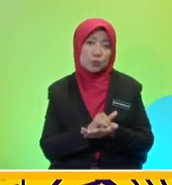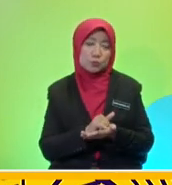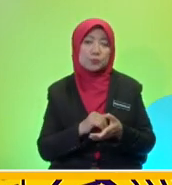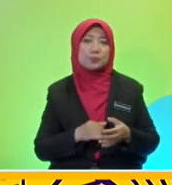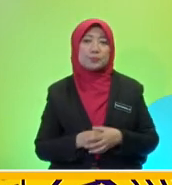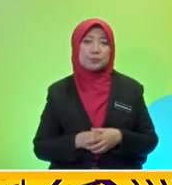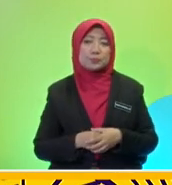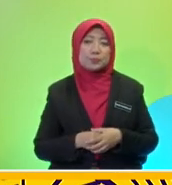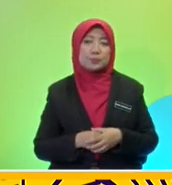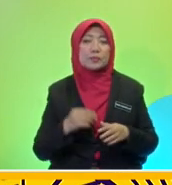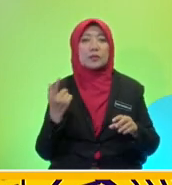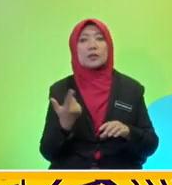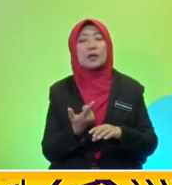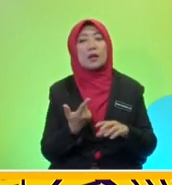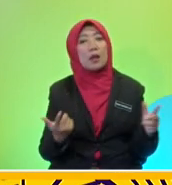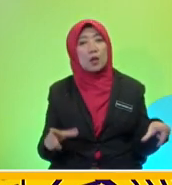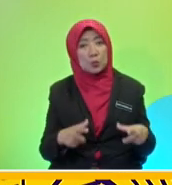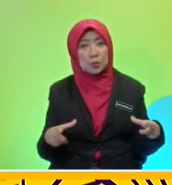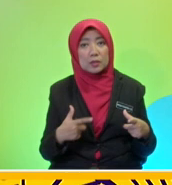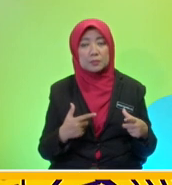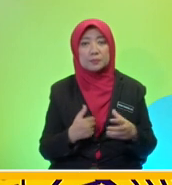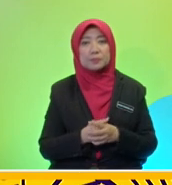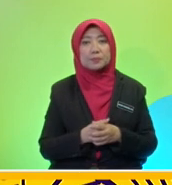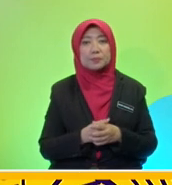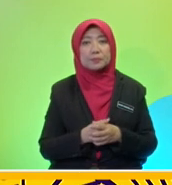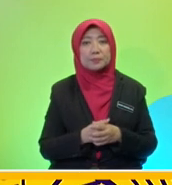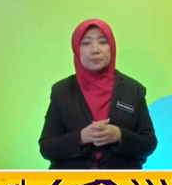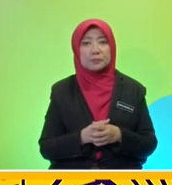dilakukan untuk tiga kemasan tadi